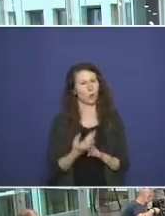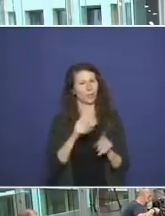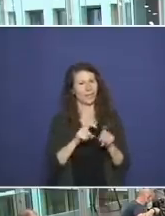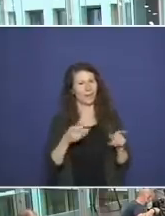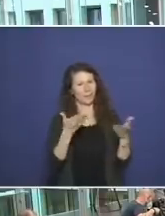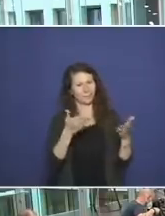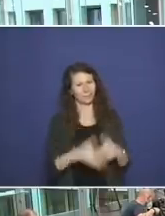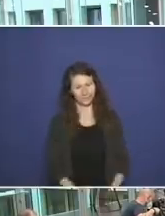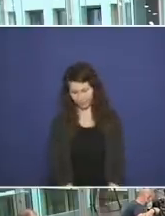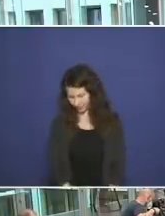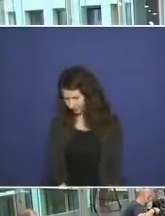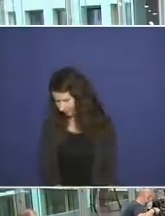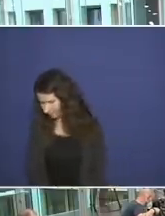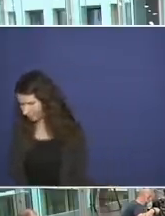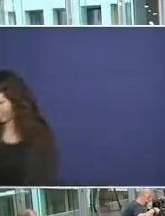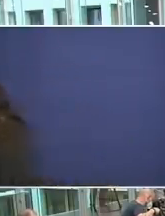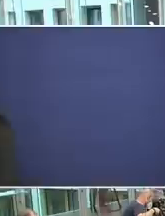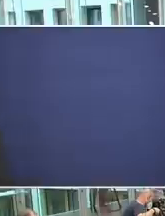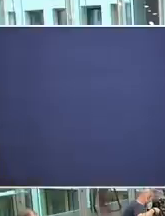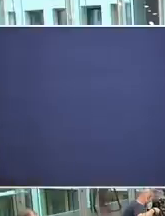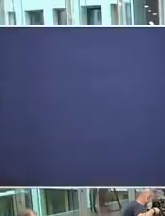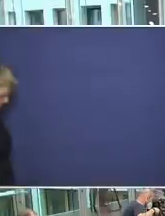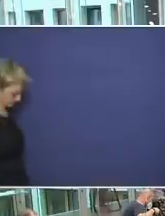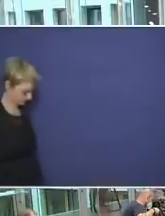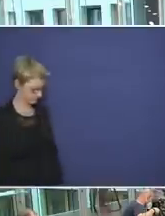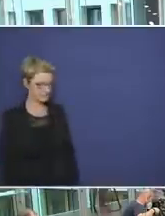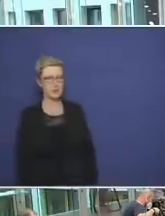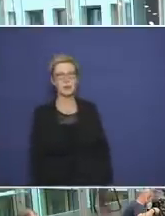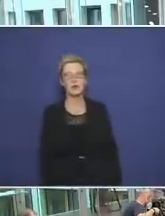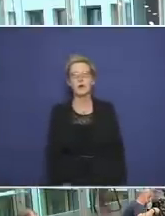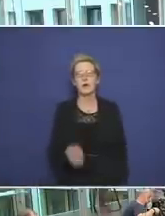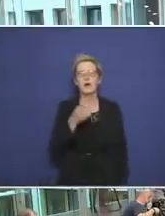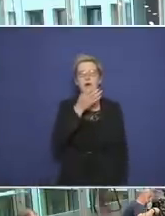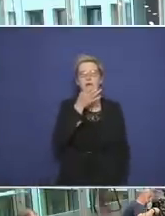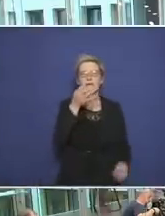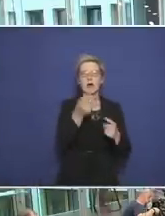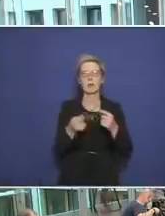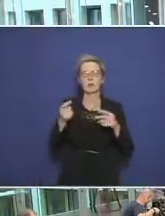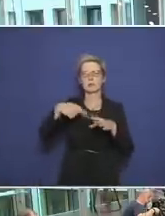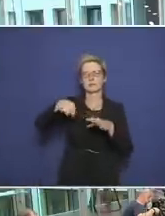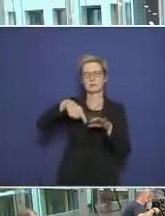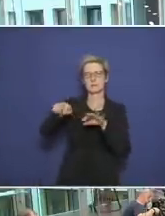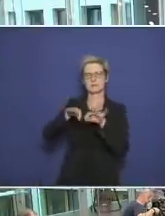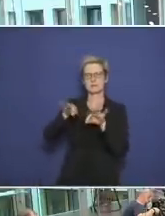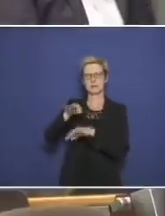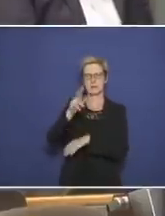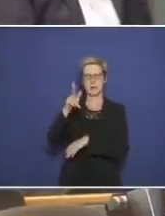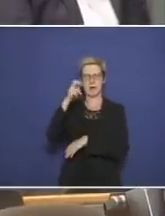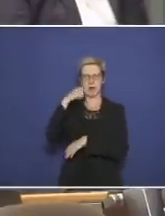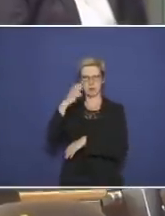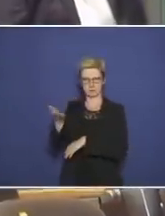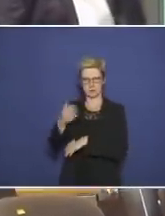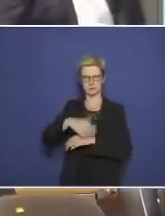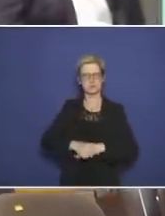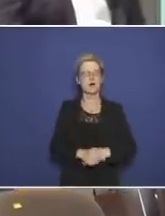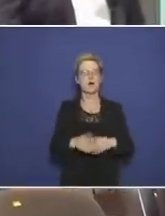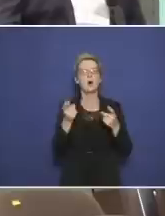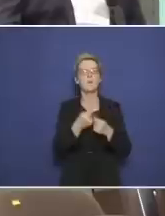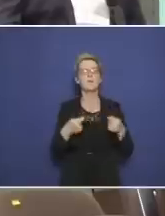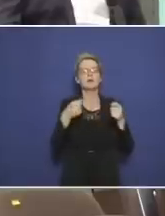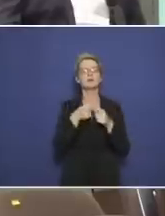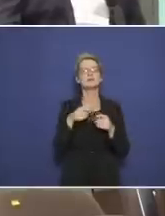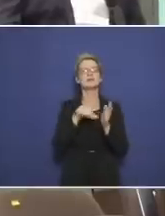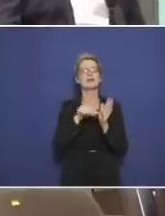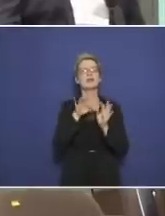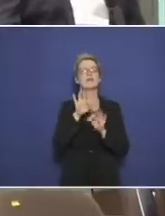bitte. Ja, ich habe eine Frage ans Bundesinnenministerium. Herr Alter, die zu Ihrem Haus gehörende Bundeszentrale für